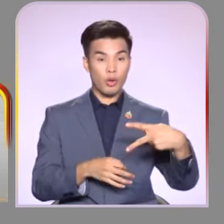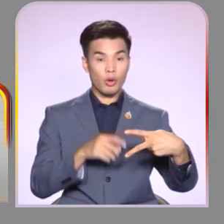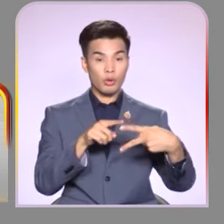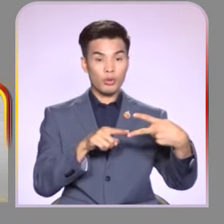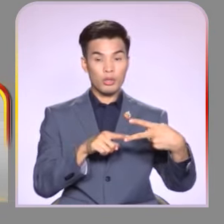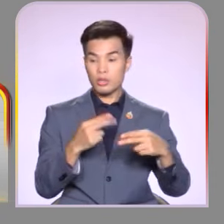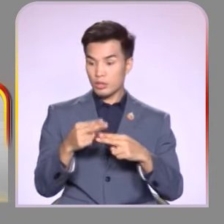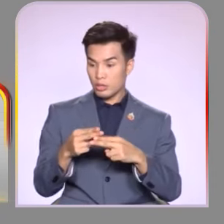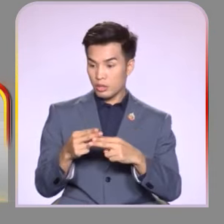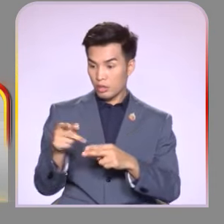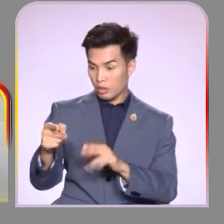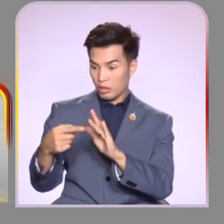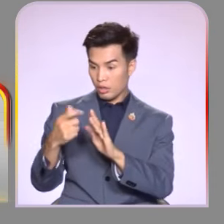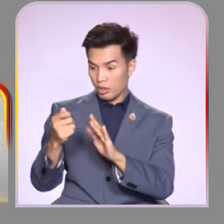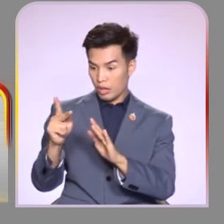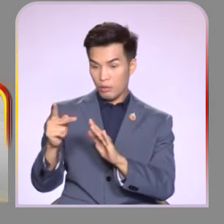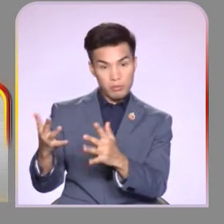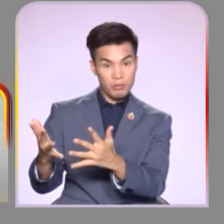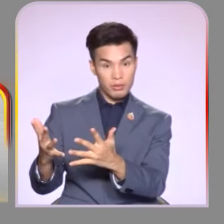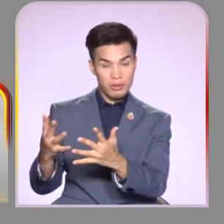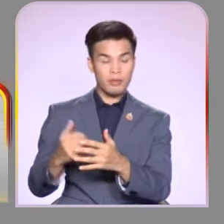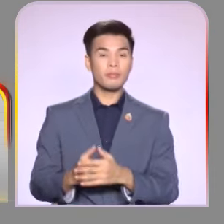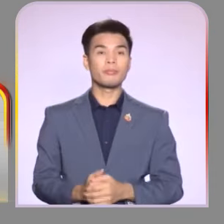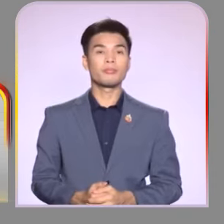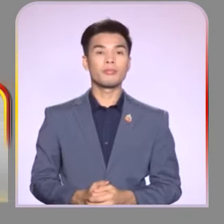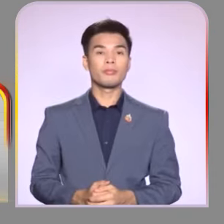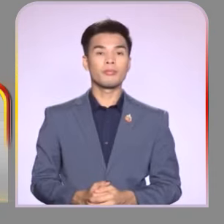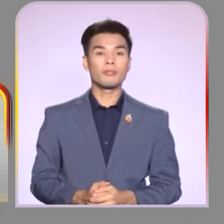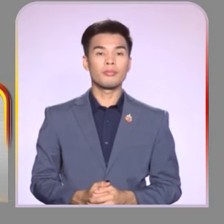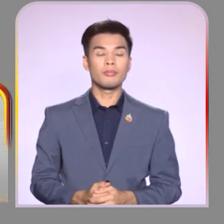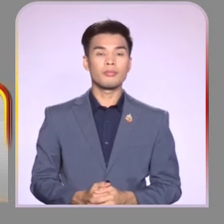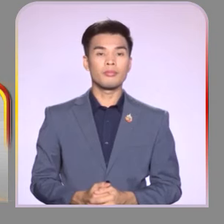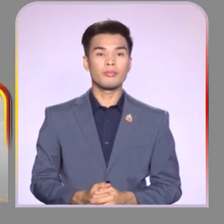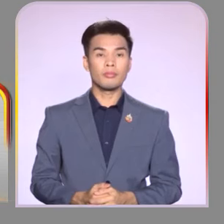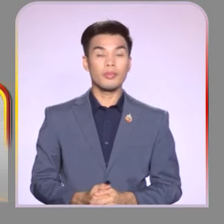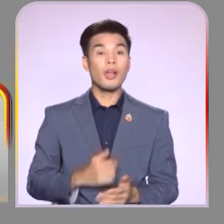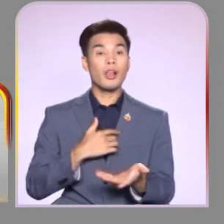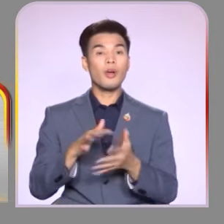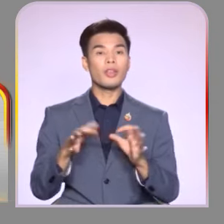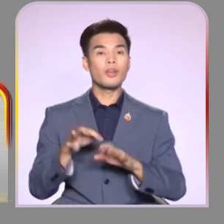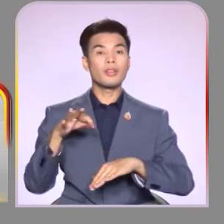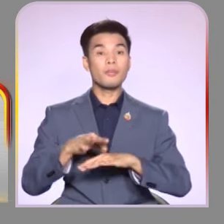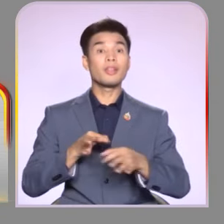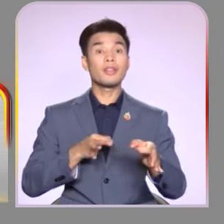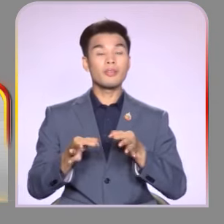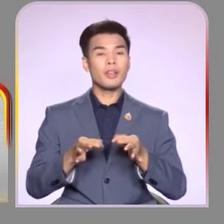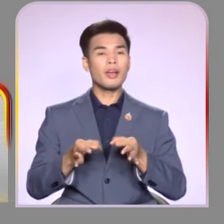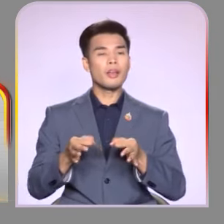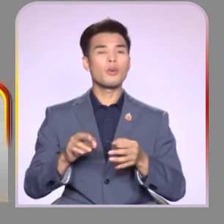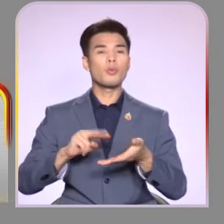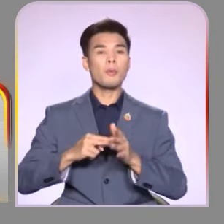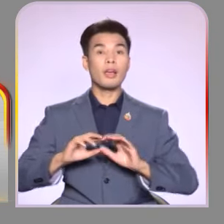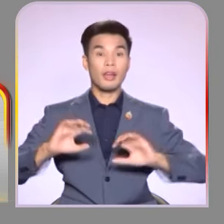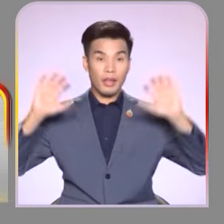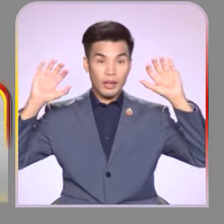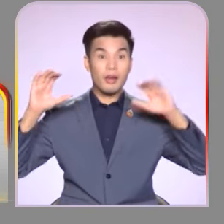ยไม่มีชื่อของคุณเอกภพแต่อย่างใดนะครับนี่ฮะคุณผู้ชมเอาละถ้าพูดถึงตำแหน่งที่ปรึกษารัฐมนตรีก็ถือว่าเป็นข้าราชการทาง